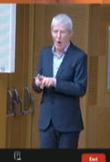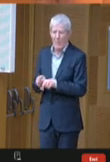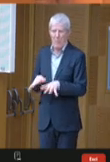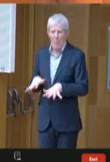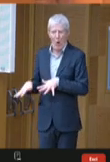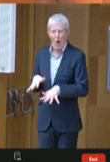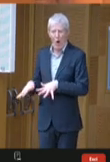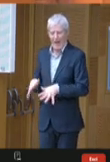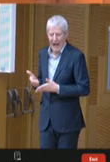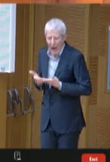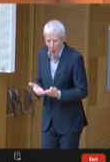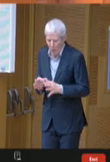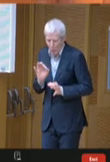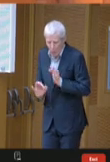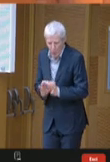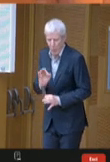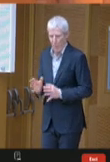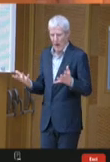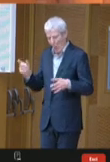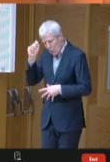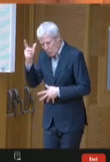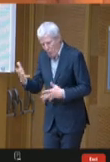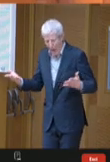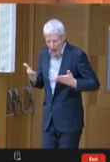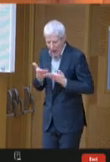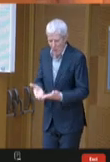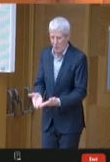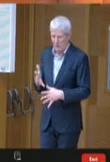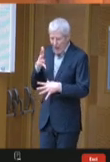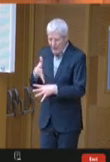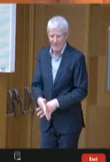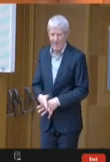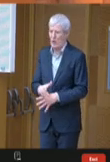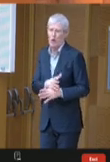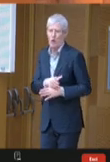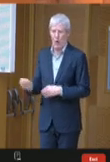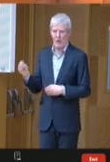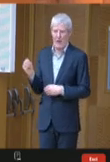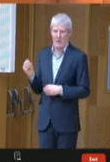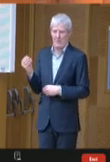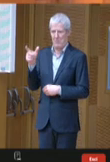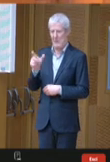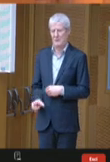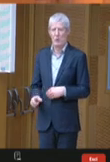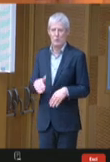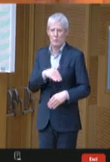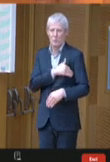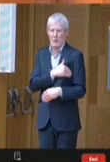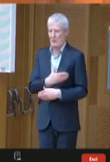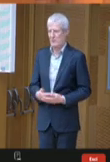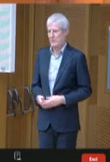esercita veramente la cura culturale e totale dello studente.